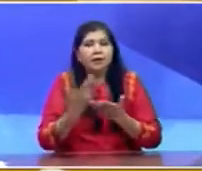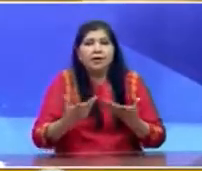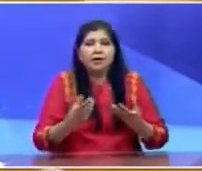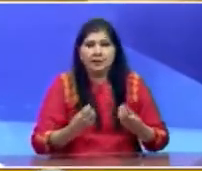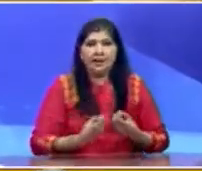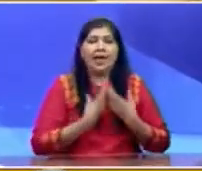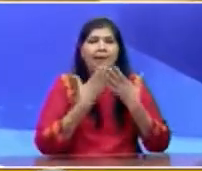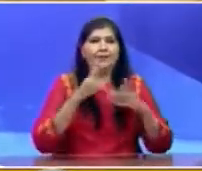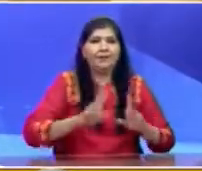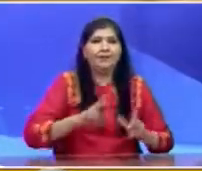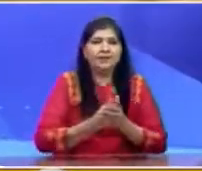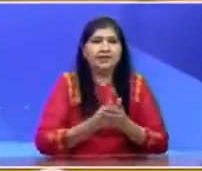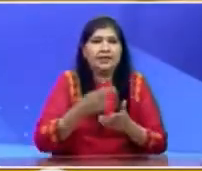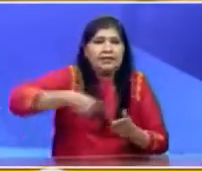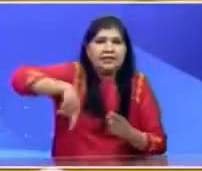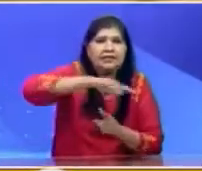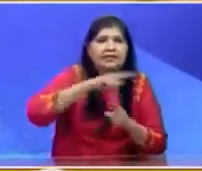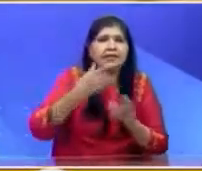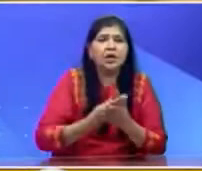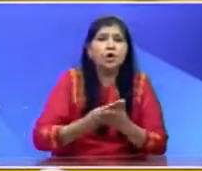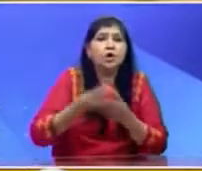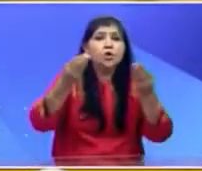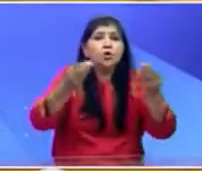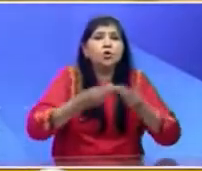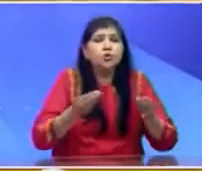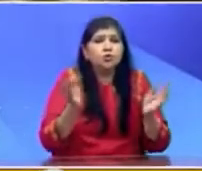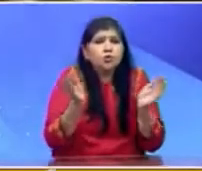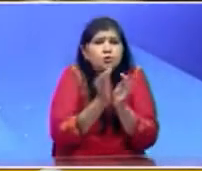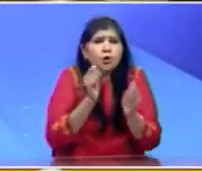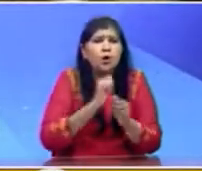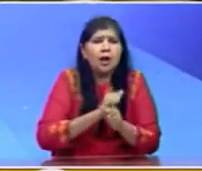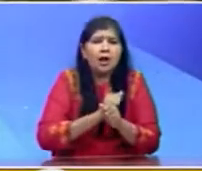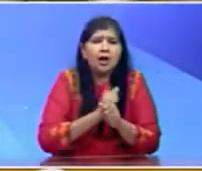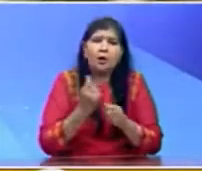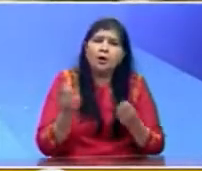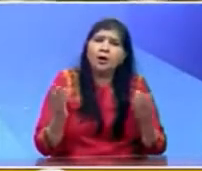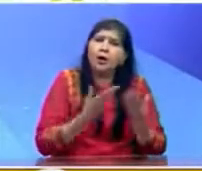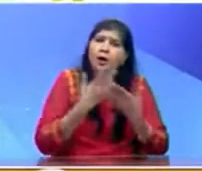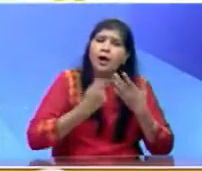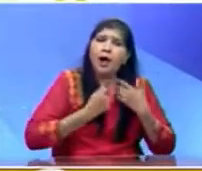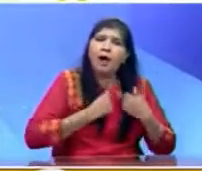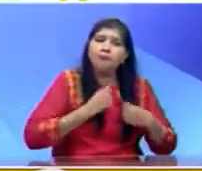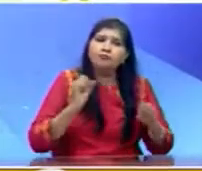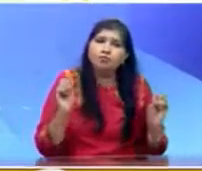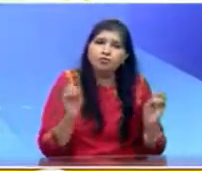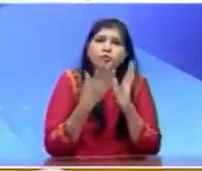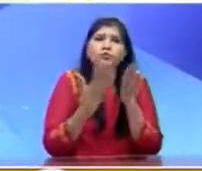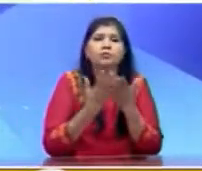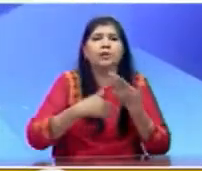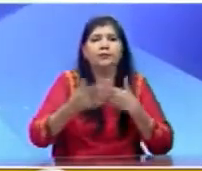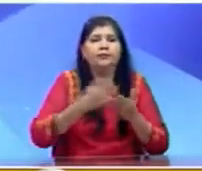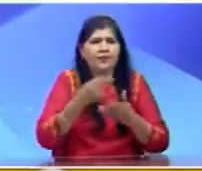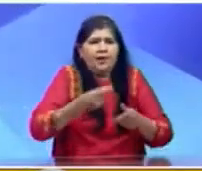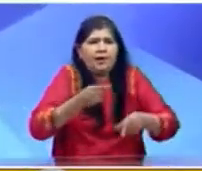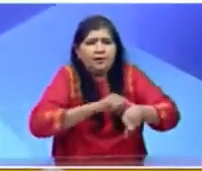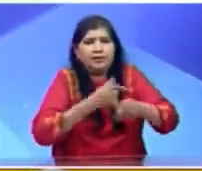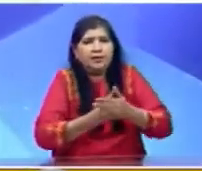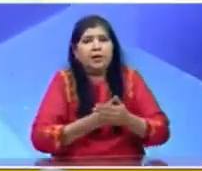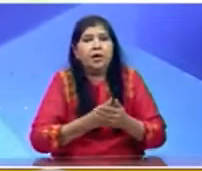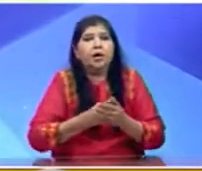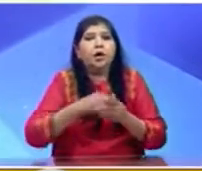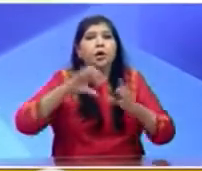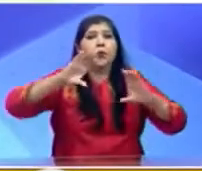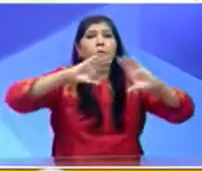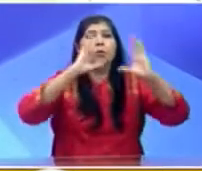है कि इस क्षेत्र में कई नए स्टार्टअप्स भी सामने आ रहे हैं। हाल ही में एक ग्लोबल